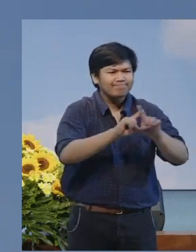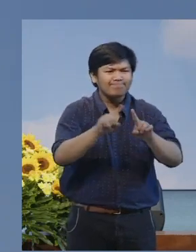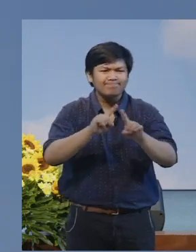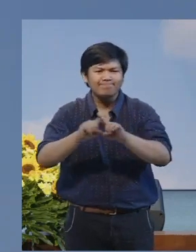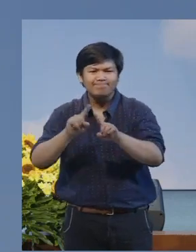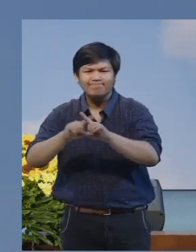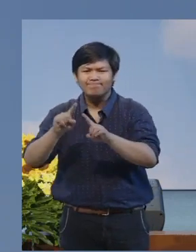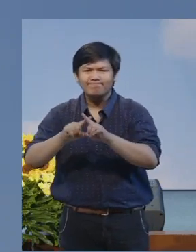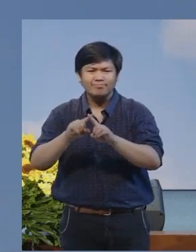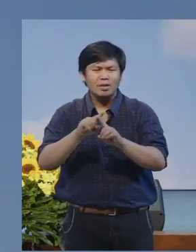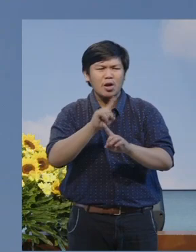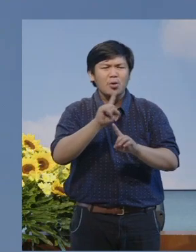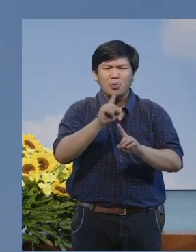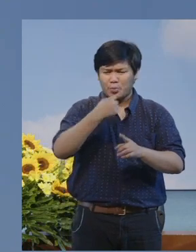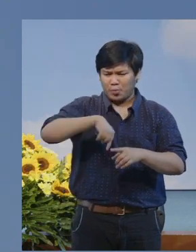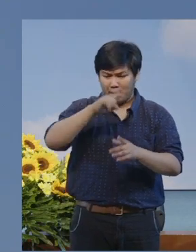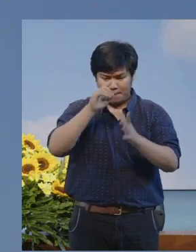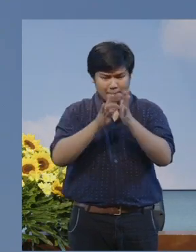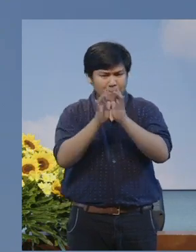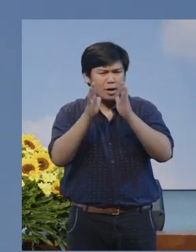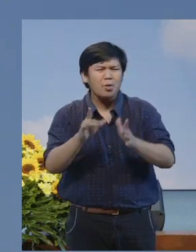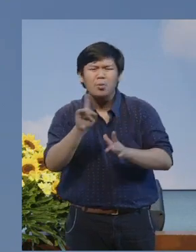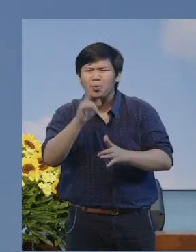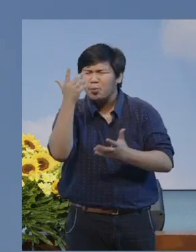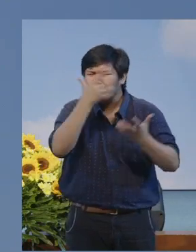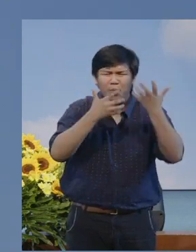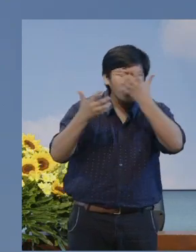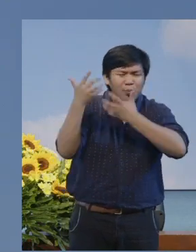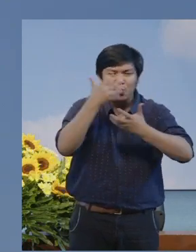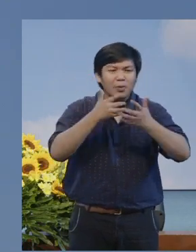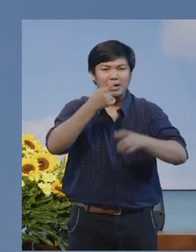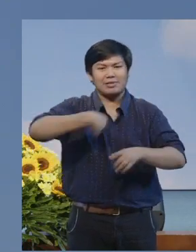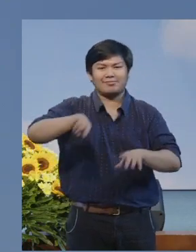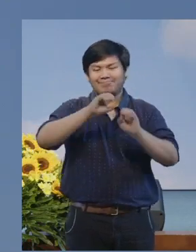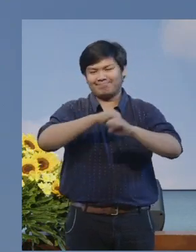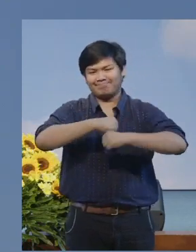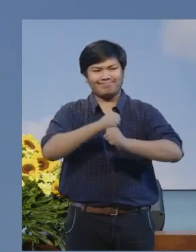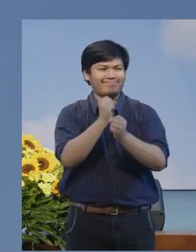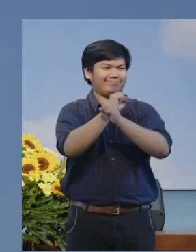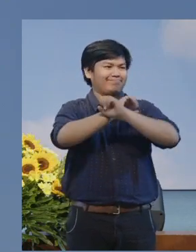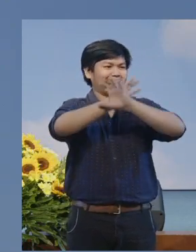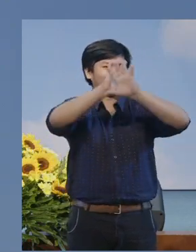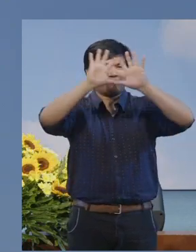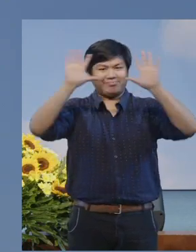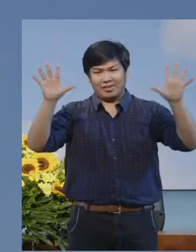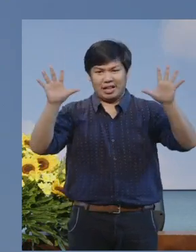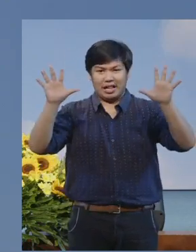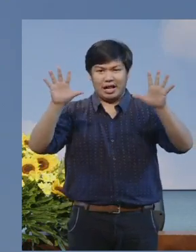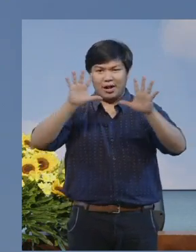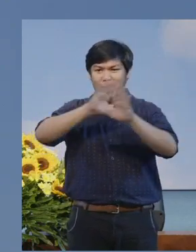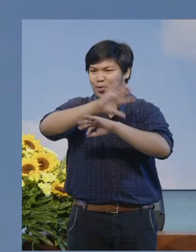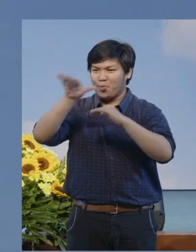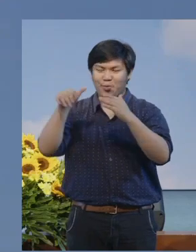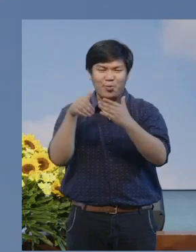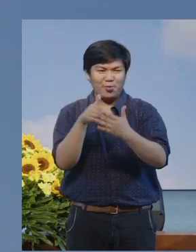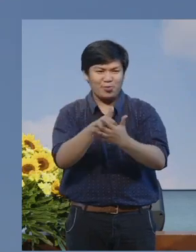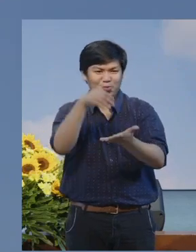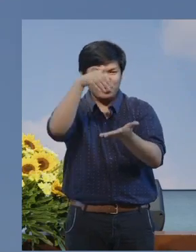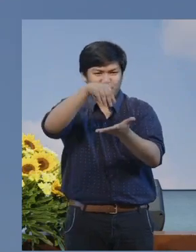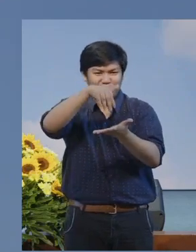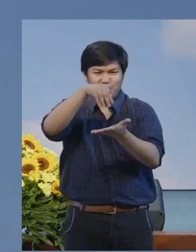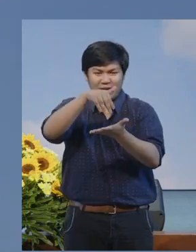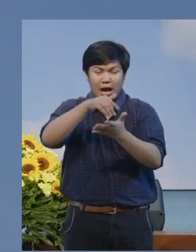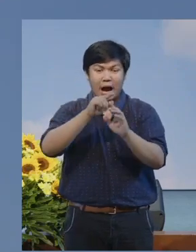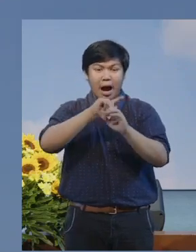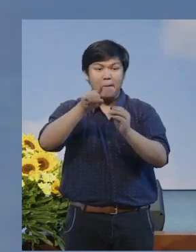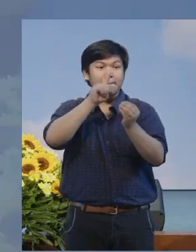confronting Christians today. Ang una po sa mga mensaheng ito ay tungkol sa pinamagatan nating